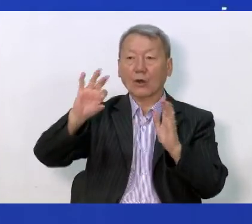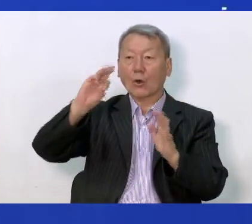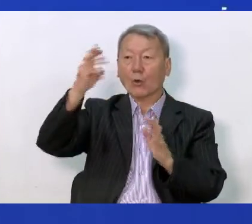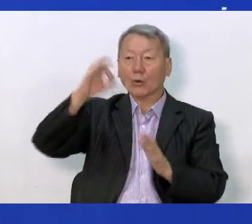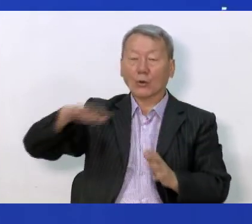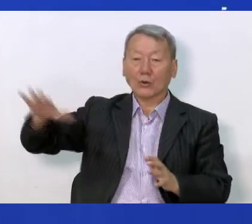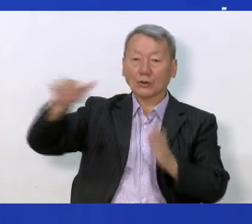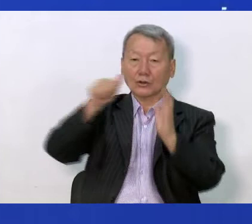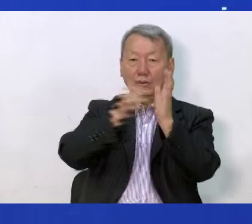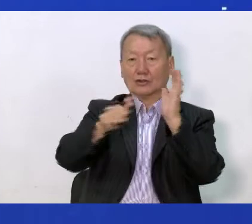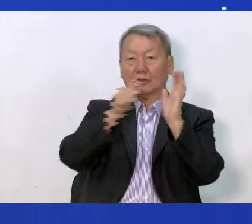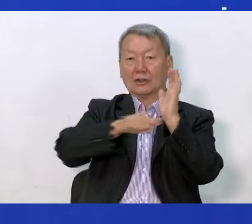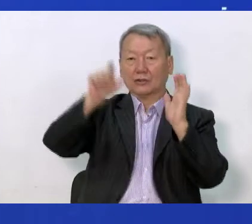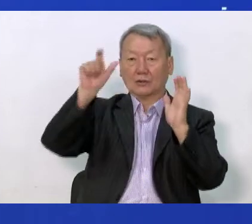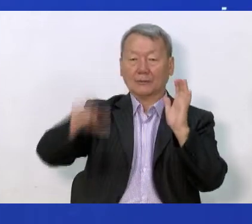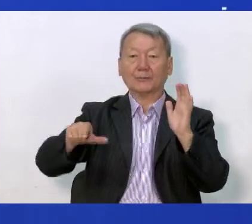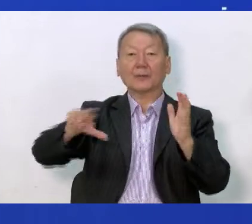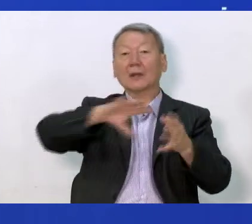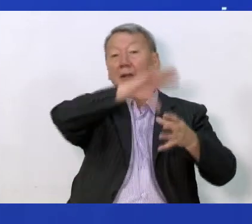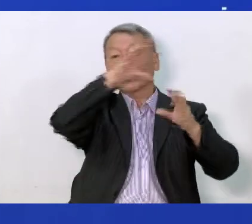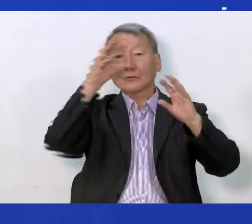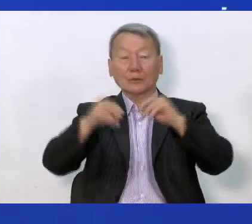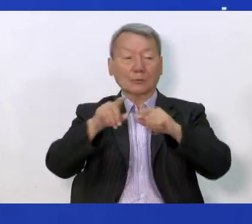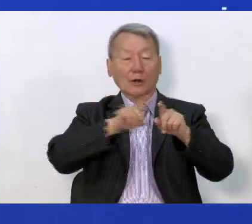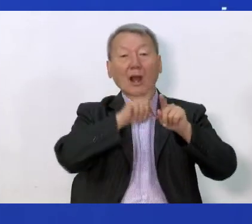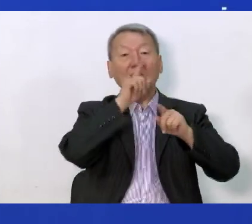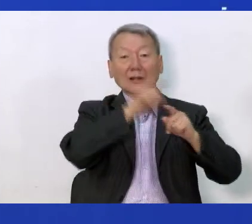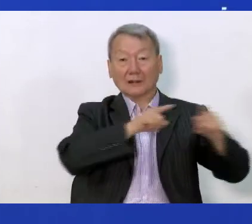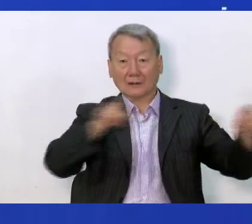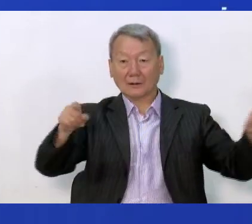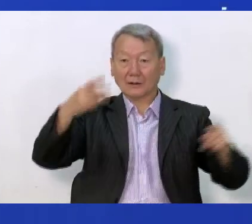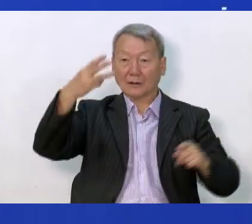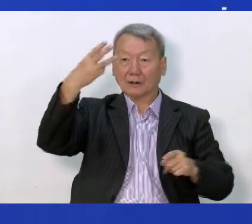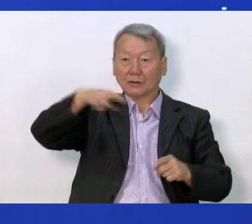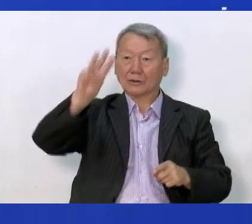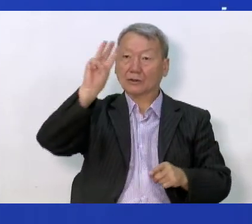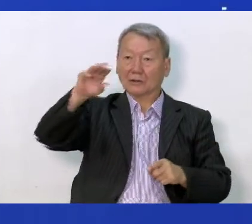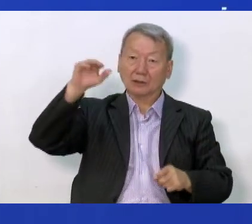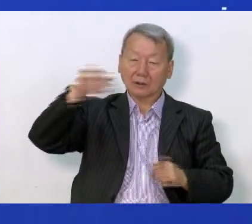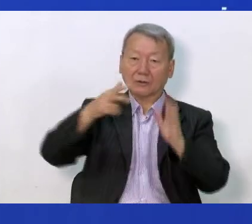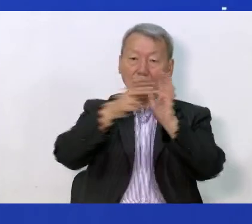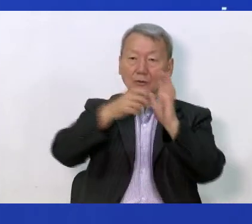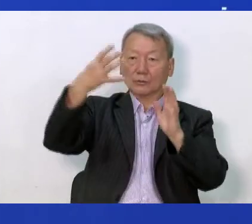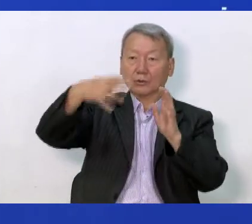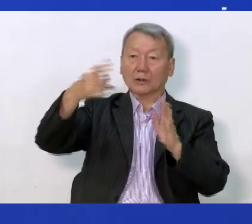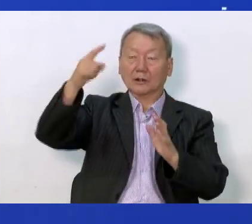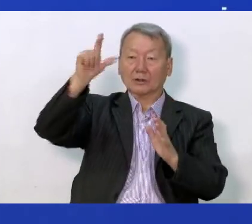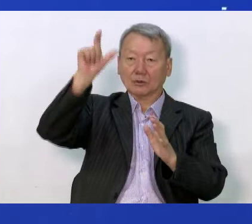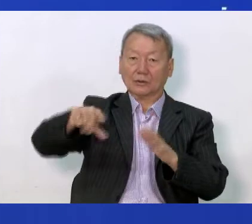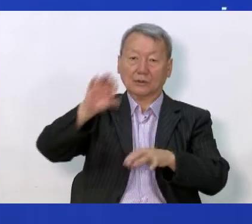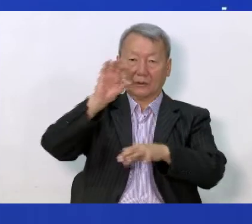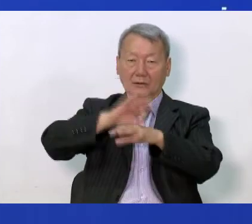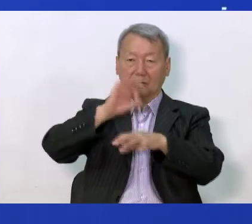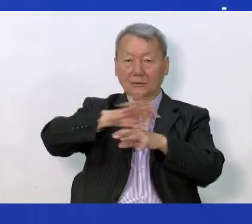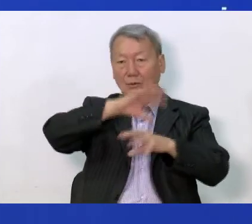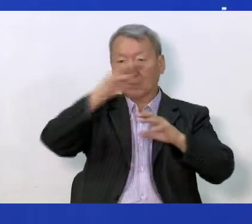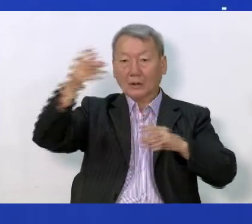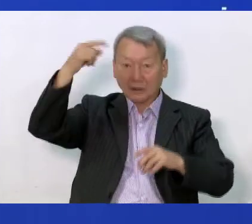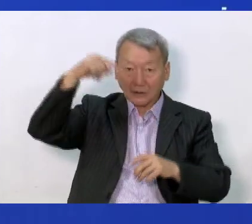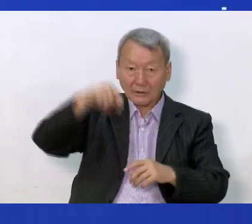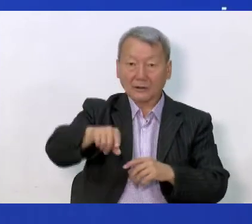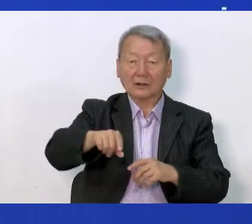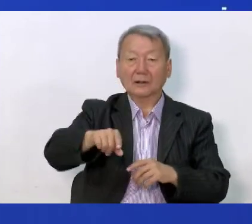Вожской области 60. За весь период зарегистрировано 33 841 случай. Из